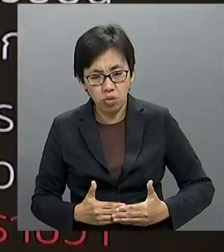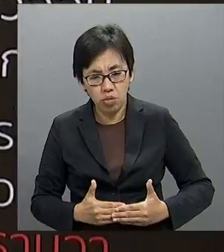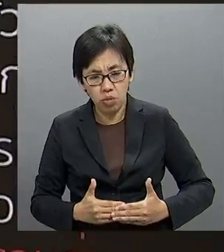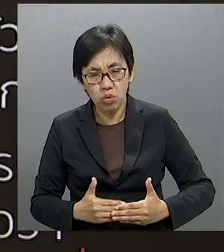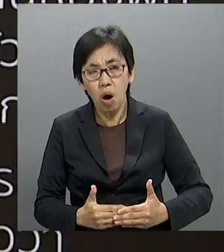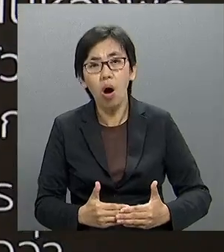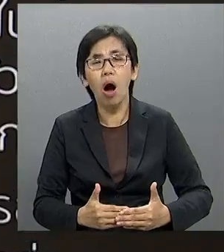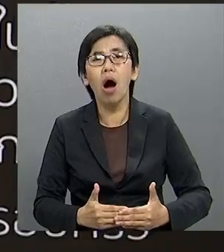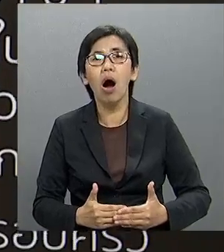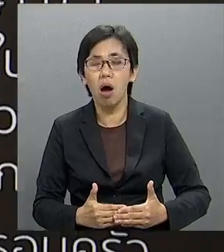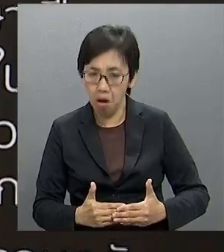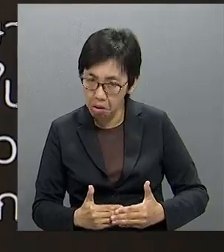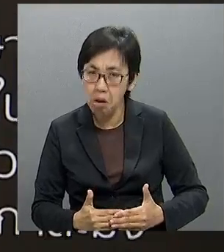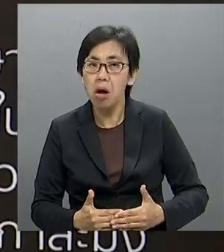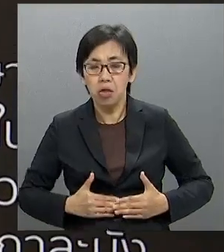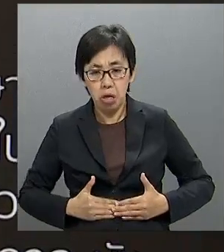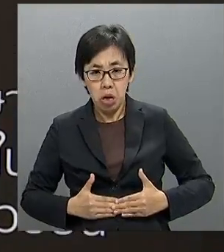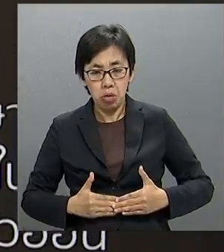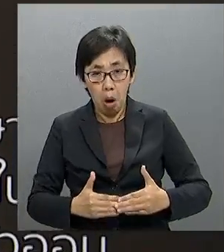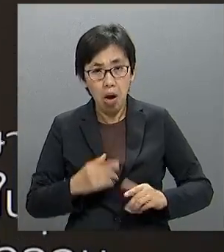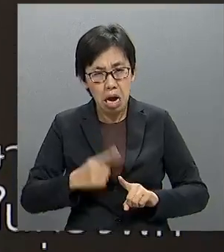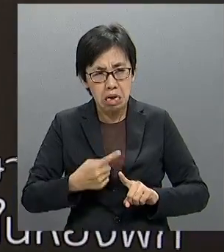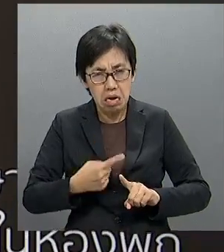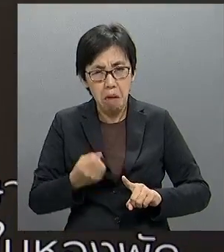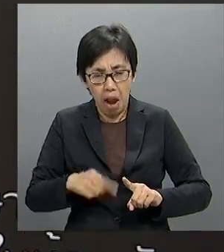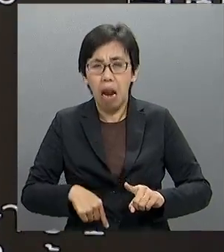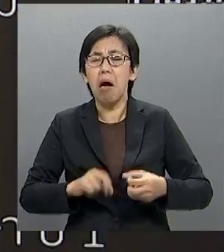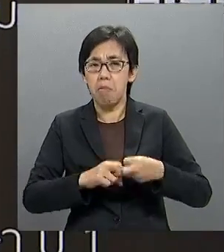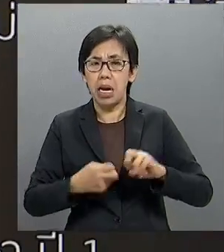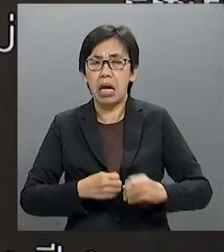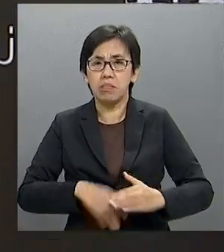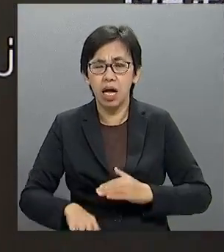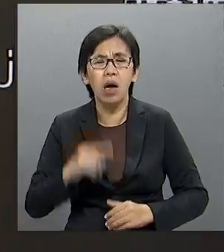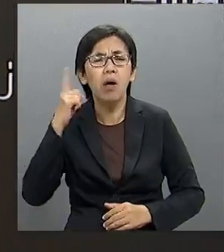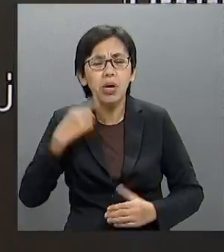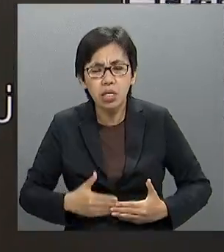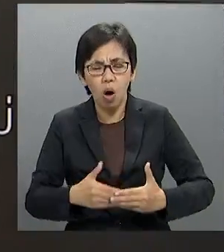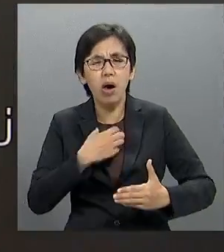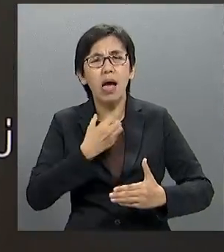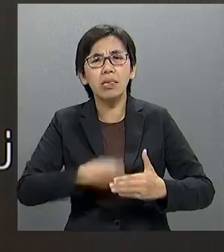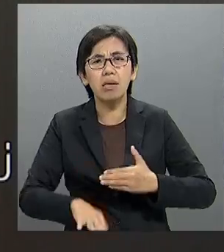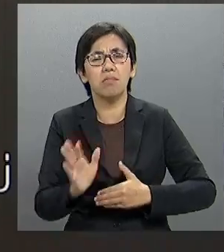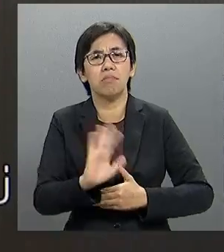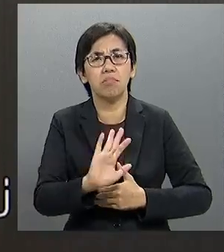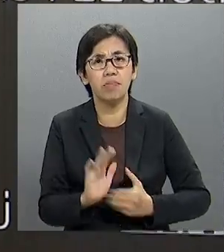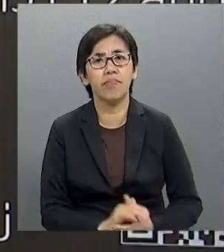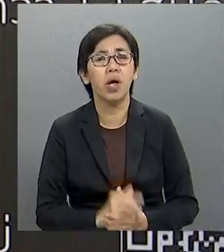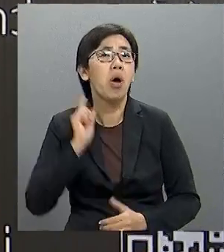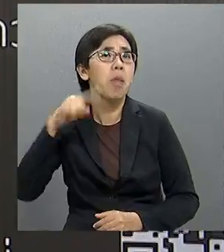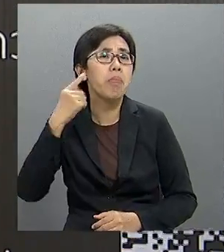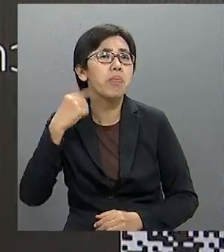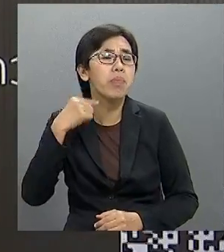ของเขาอะไรแบบนี้ไม่มีผู้หญิงคนไหนตั้งใจท้องไปทำแท้งๆๆอยู่แล้วก็มีหลายครั้งนะคะที่ผู้หญิงอย่าเลือกเข้าถึง